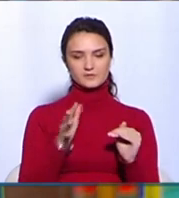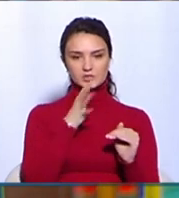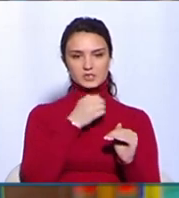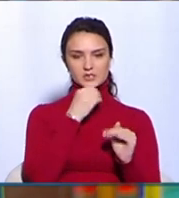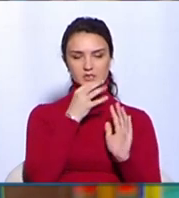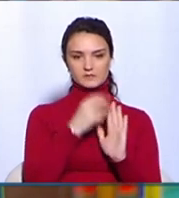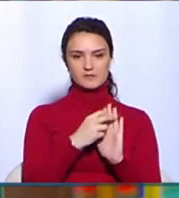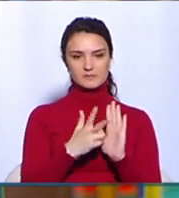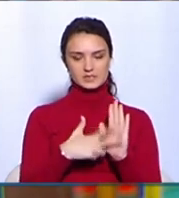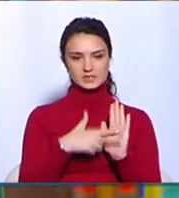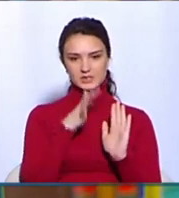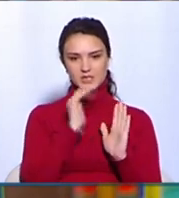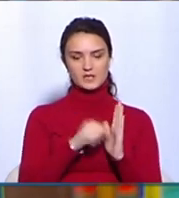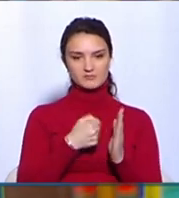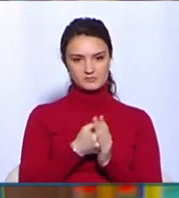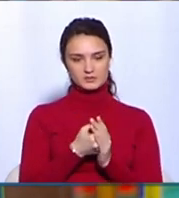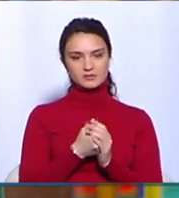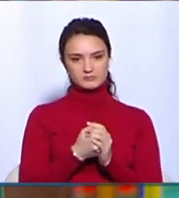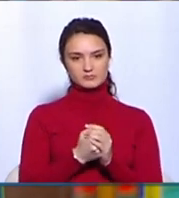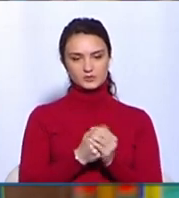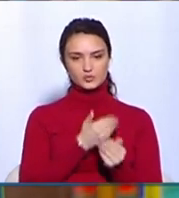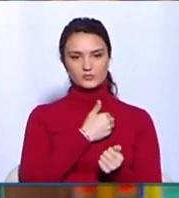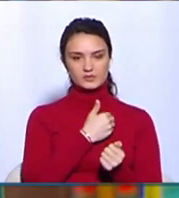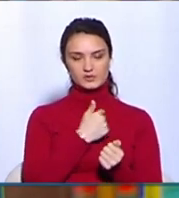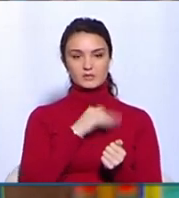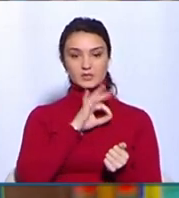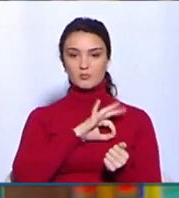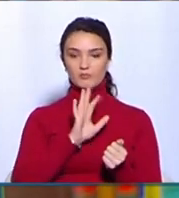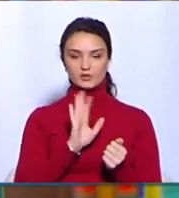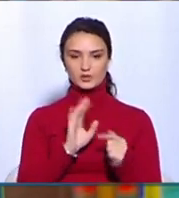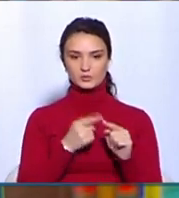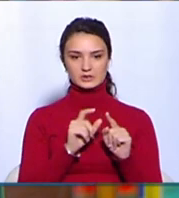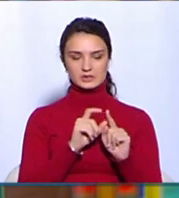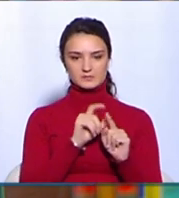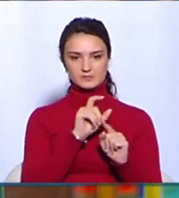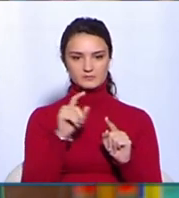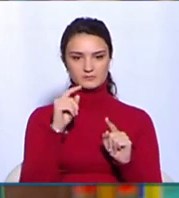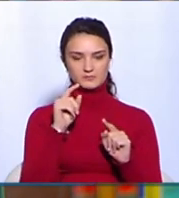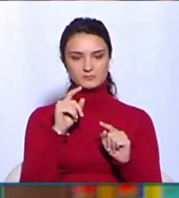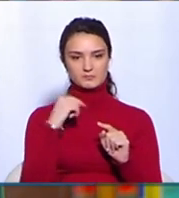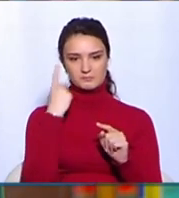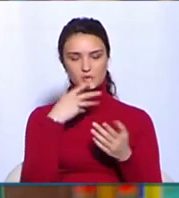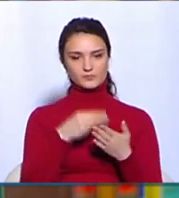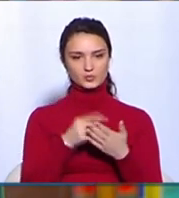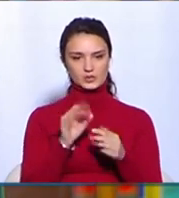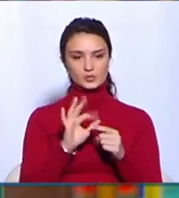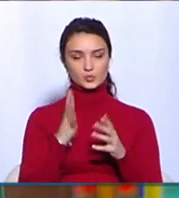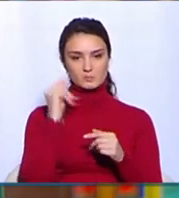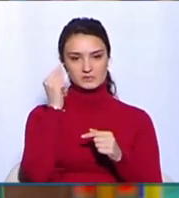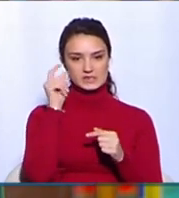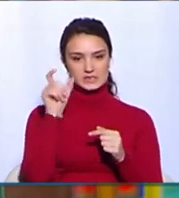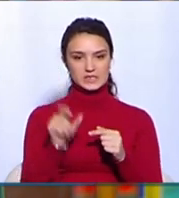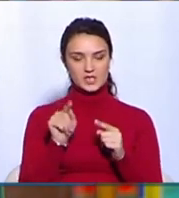ასაკში 18 წლის ასაკამდე მიზანშეწონილია ჩვენ არ გამოვიყენოთ ტერმინები პიროვნული აშლობა. თუ